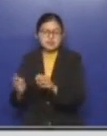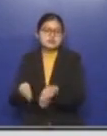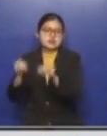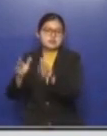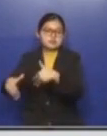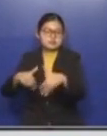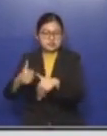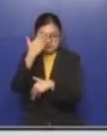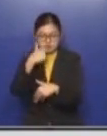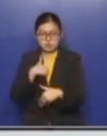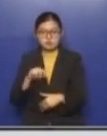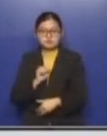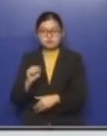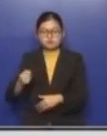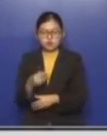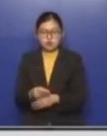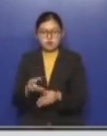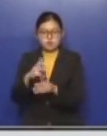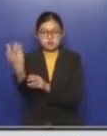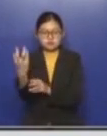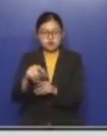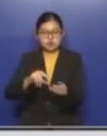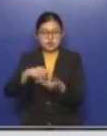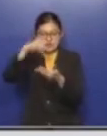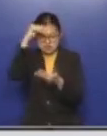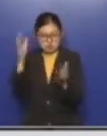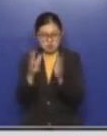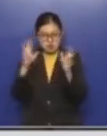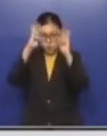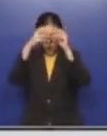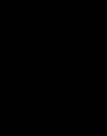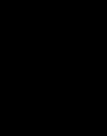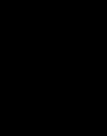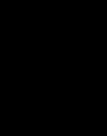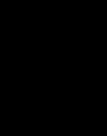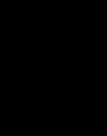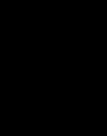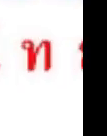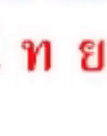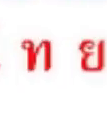าศาลเลยเปิดแค่ช่องเล่าเรียนมาขอบคุณมากครับ ต่อไป